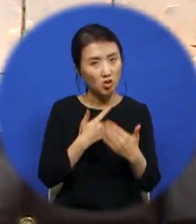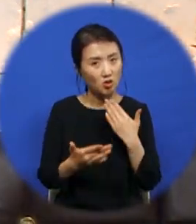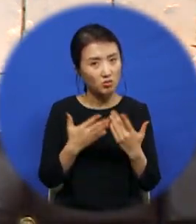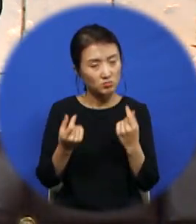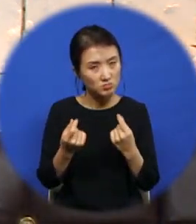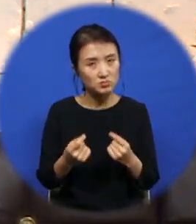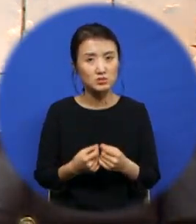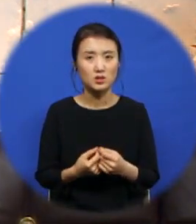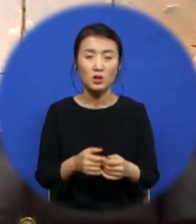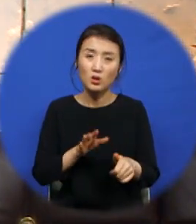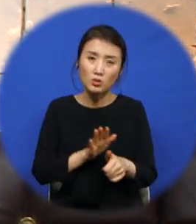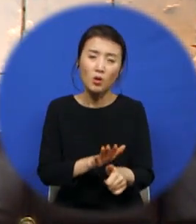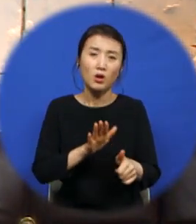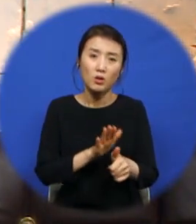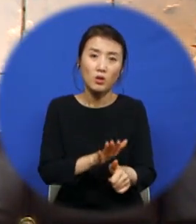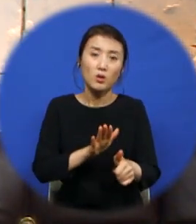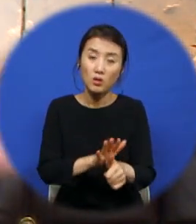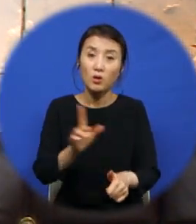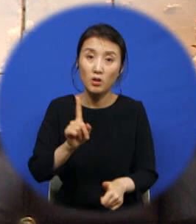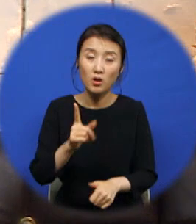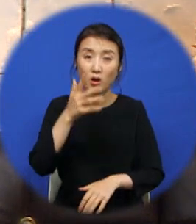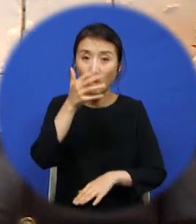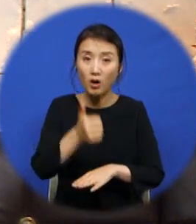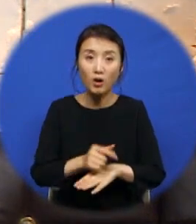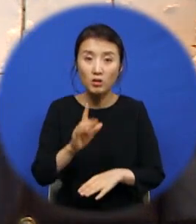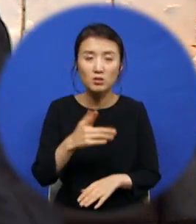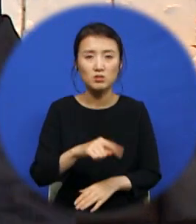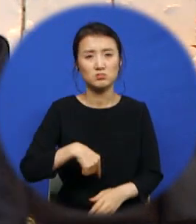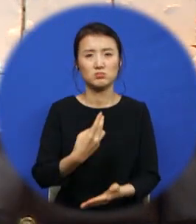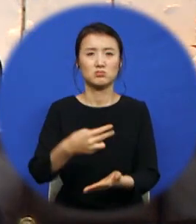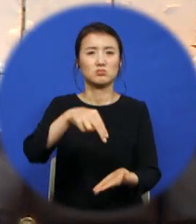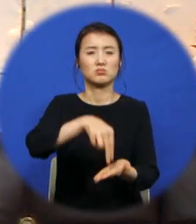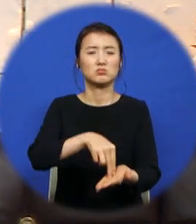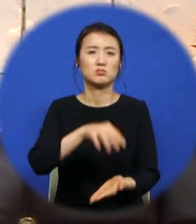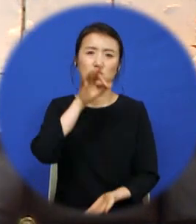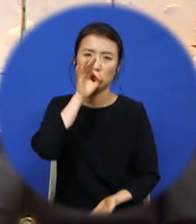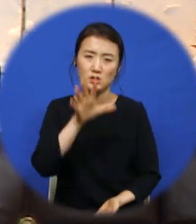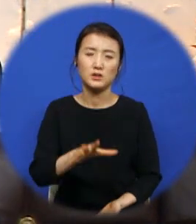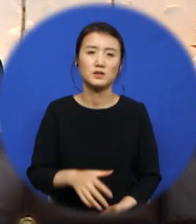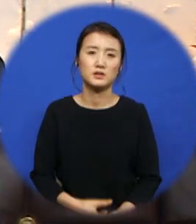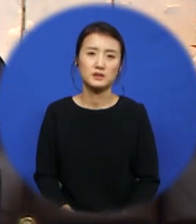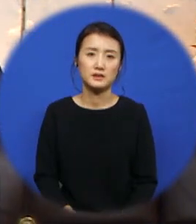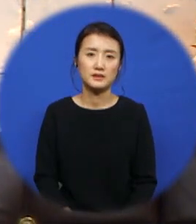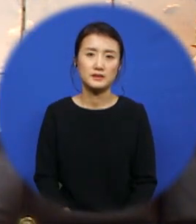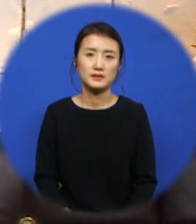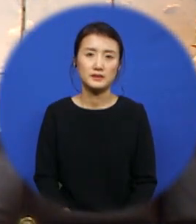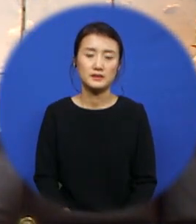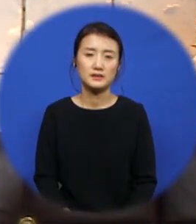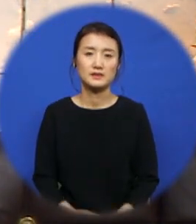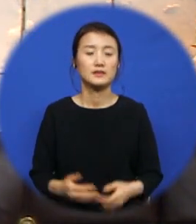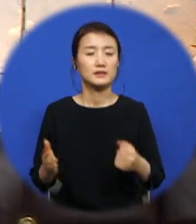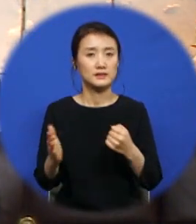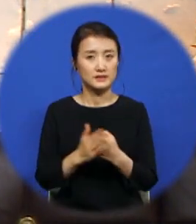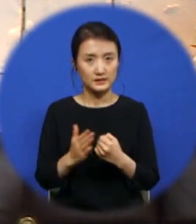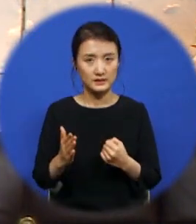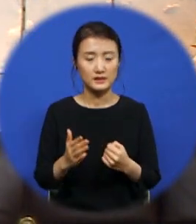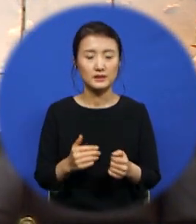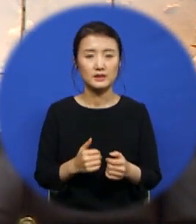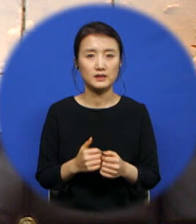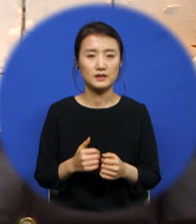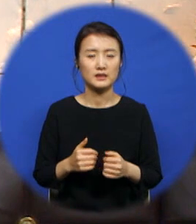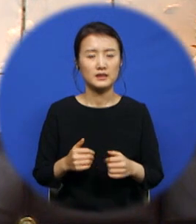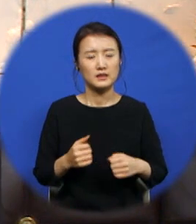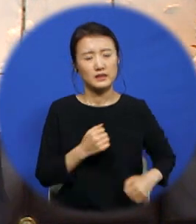자꾸 도와주면 어떻습니까 나중에 자와 리 안 되지 않습니까 예 그래서 우리가 항상 개